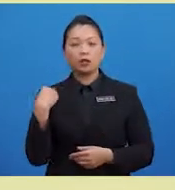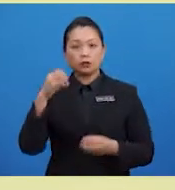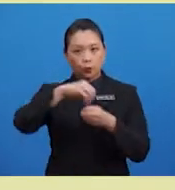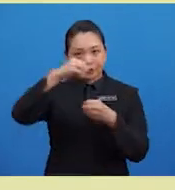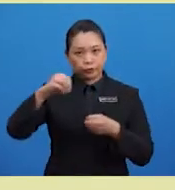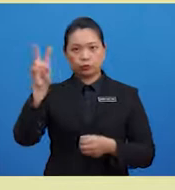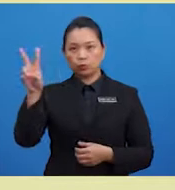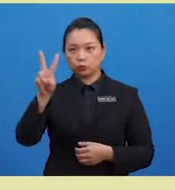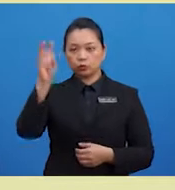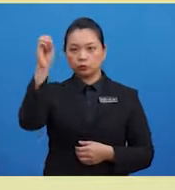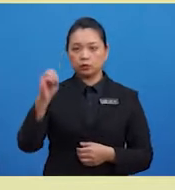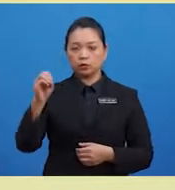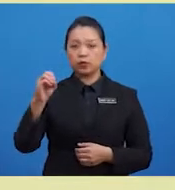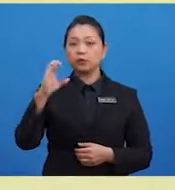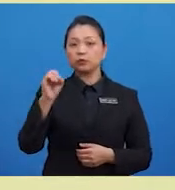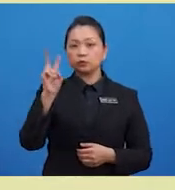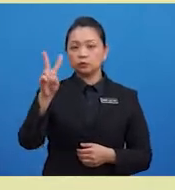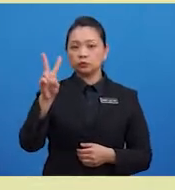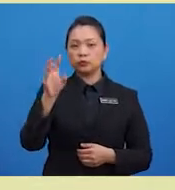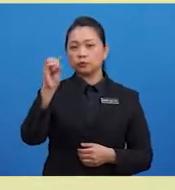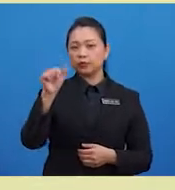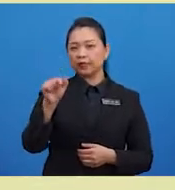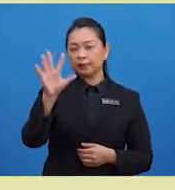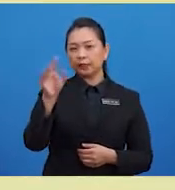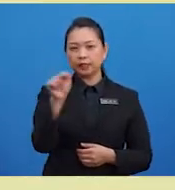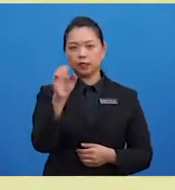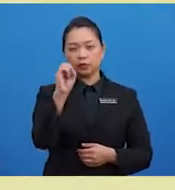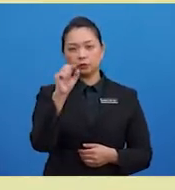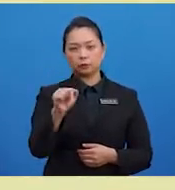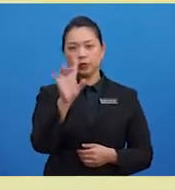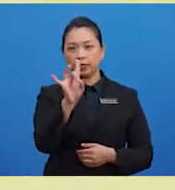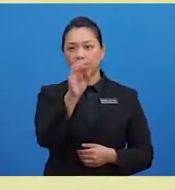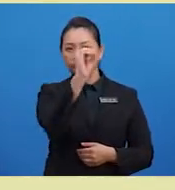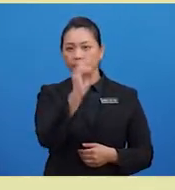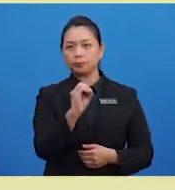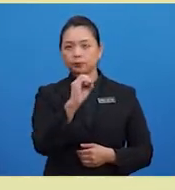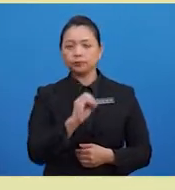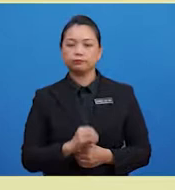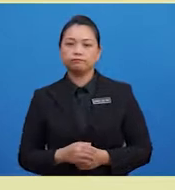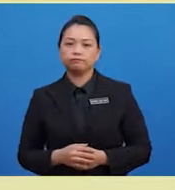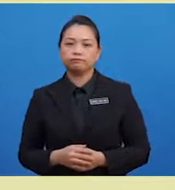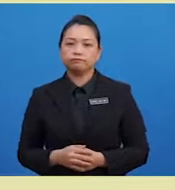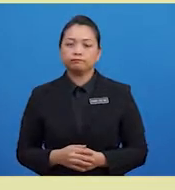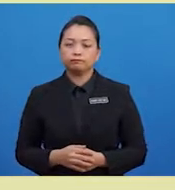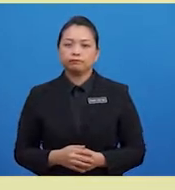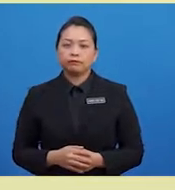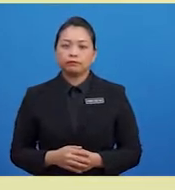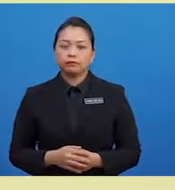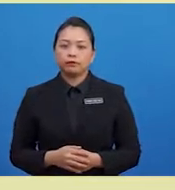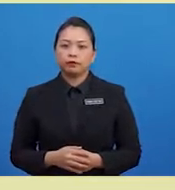oksigen sebanyak 22%, karbon dioksida 0.5 hingga 0.8%.